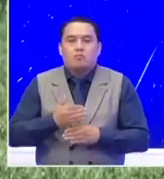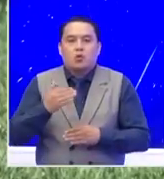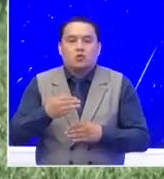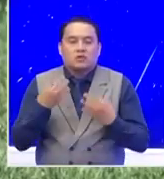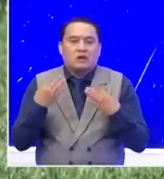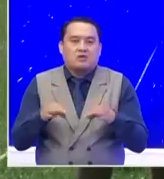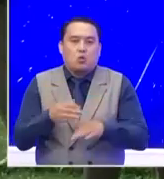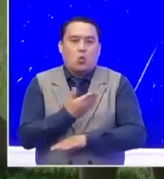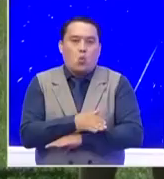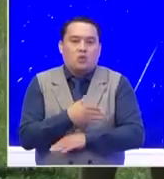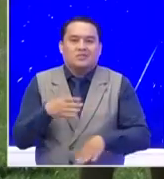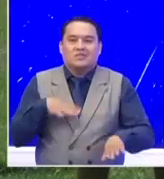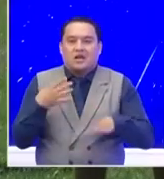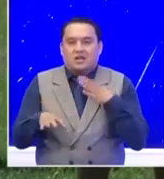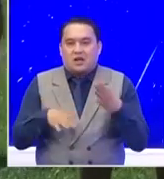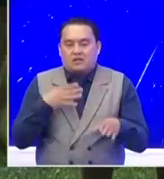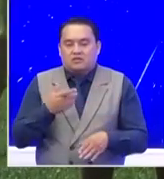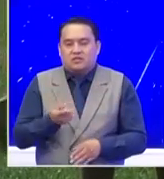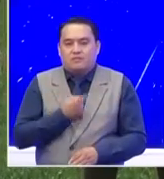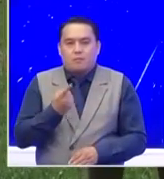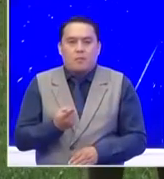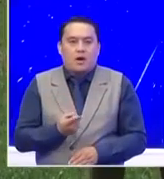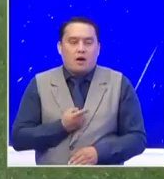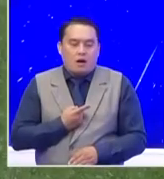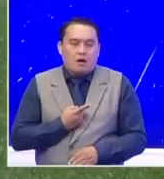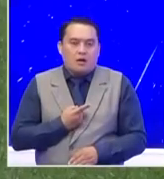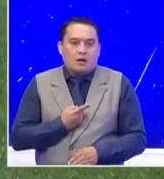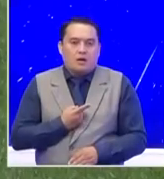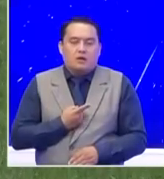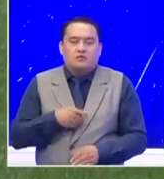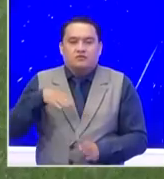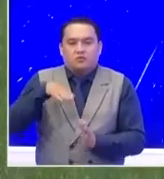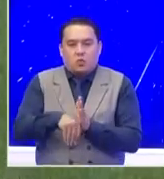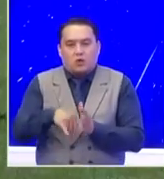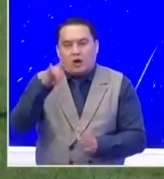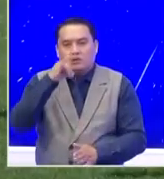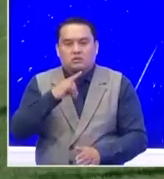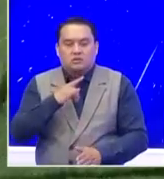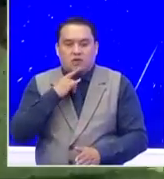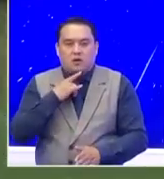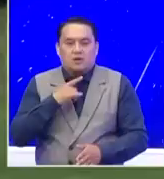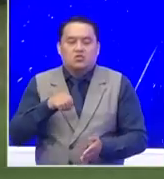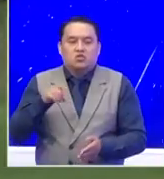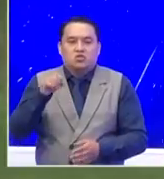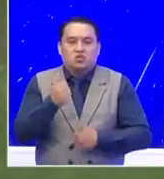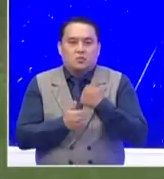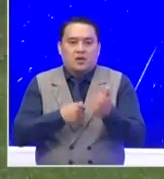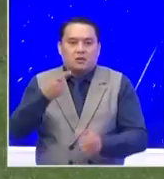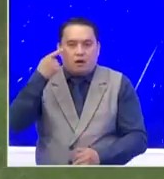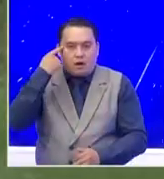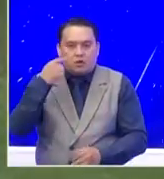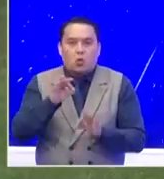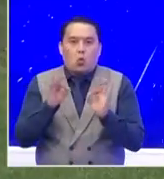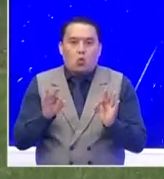уличных тренировок они ежедневно оттачивают свое мастерство. Цель ясна – пробиться в состав сборной Казахстана и побороться на чемпионате Азии